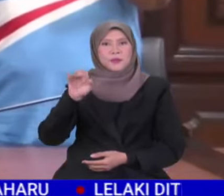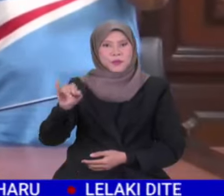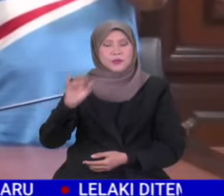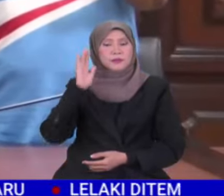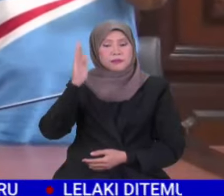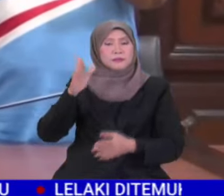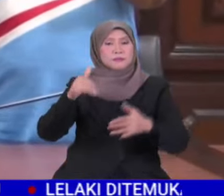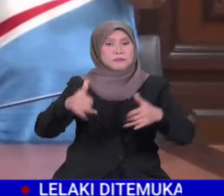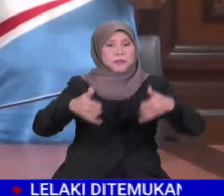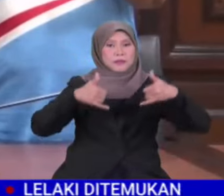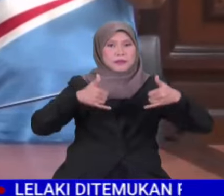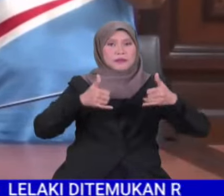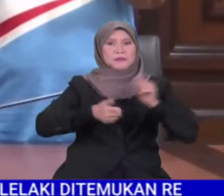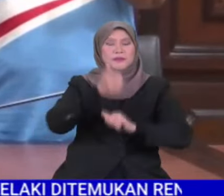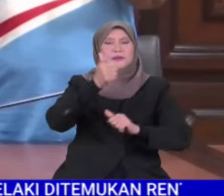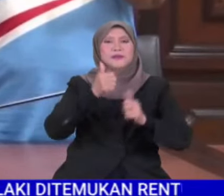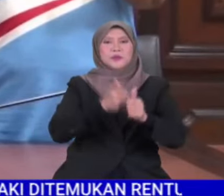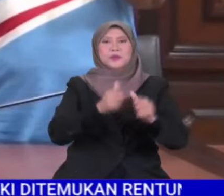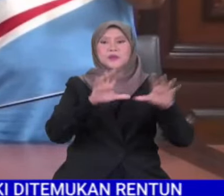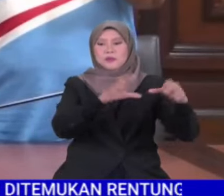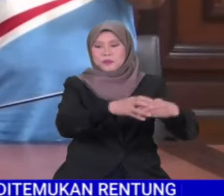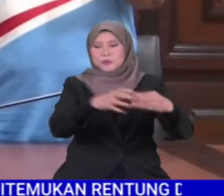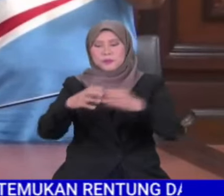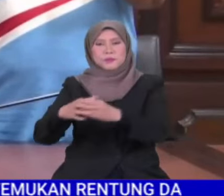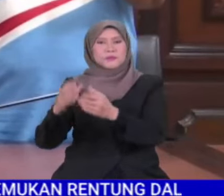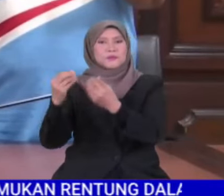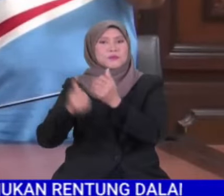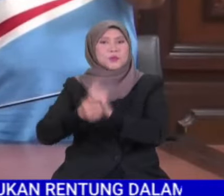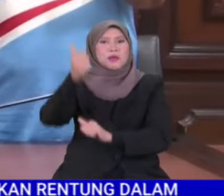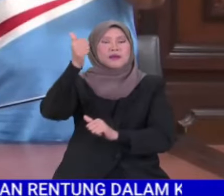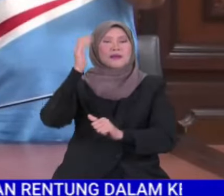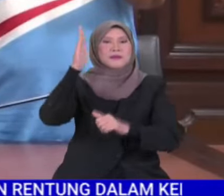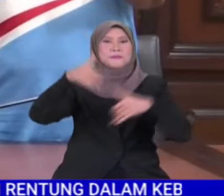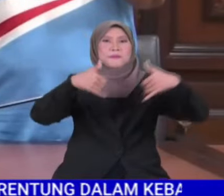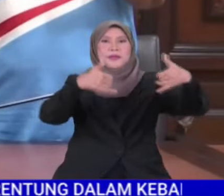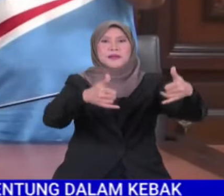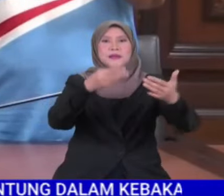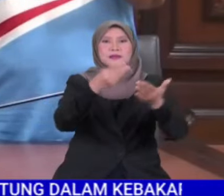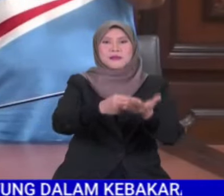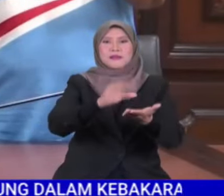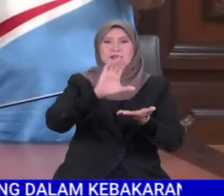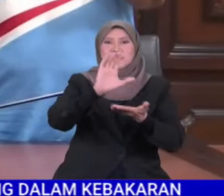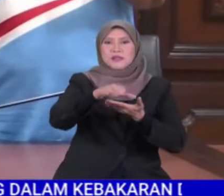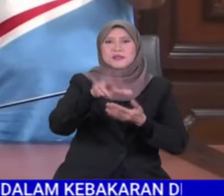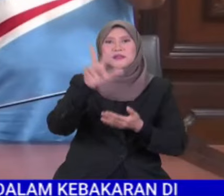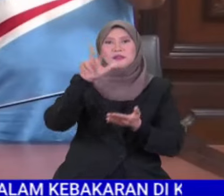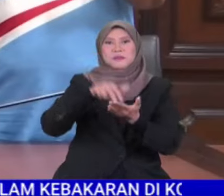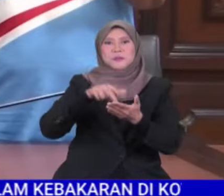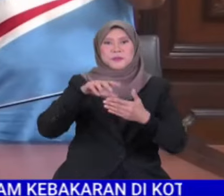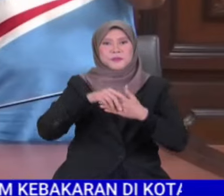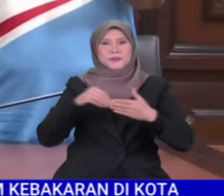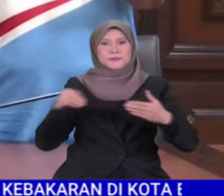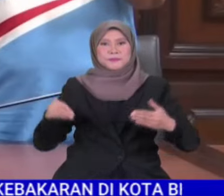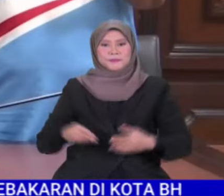kejohanan mengikut kategori dengan juara keseluruhan bakal membawa piala serta wang tunai berjumlah